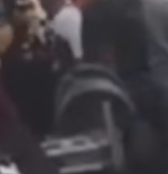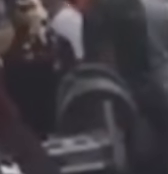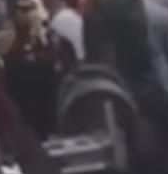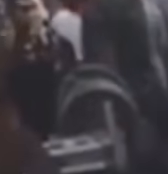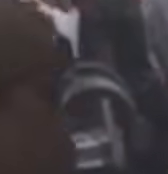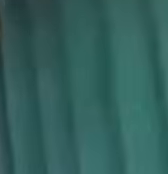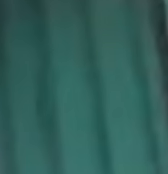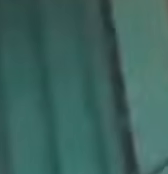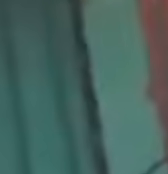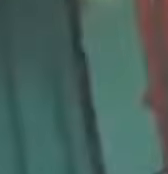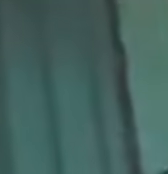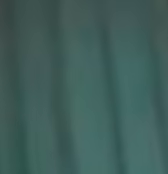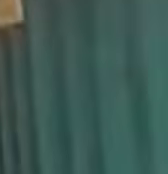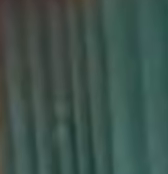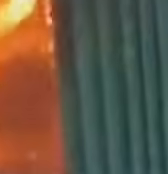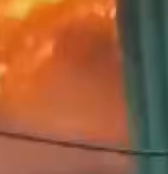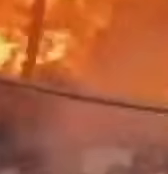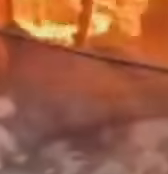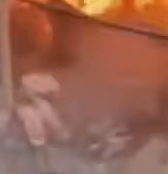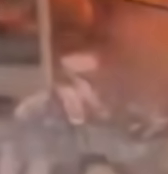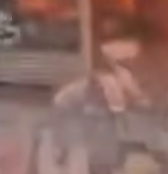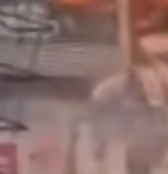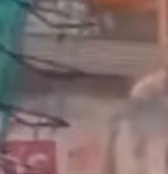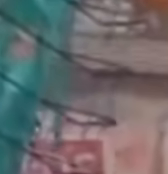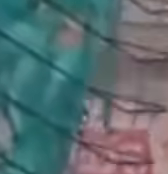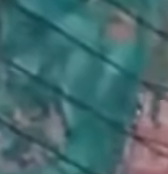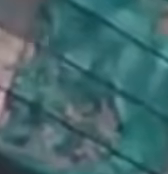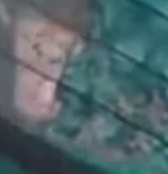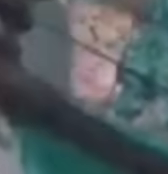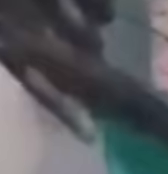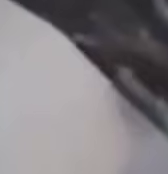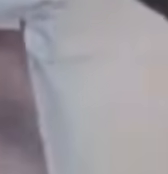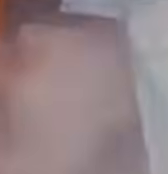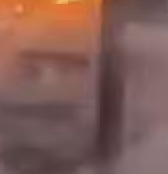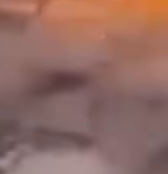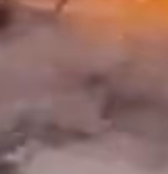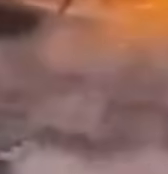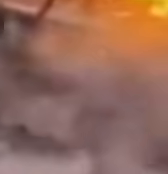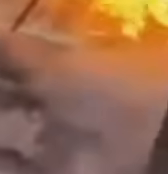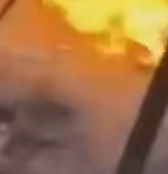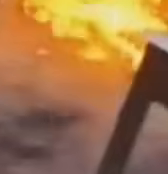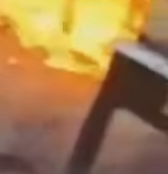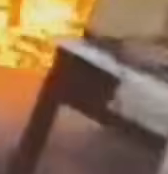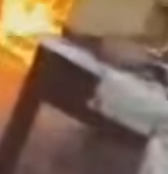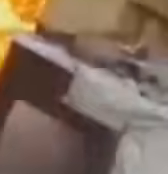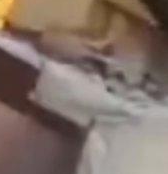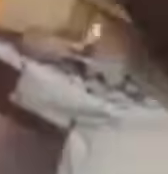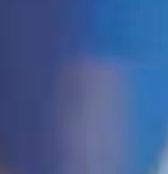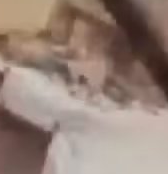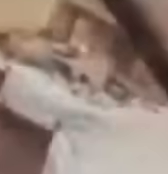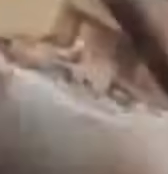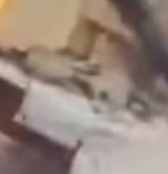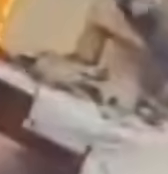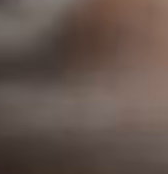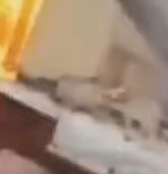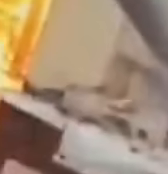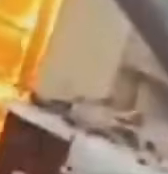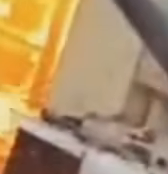Barat. Api yang awalnya terlihat dari lantai dua warung sembako cepat merambat lantaran banyak material mudah terbakar.